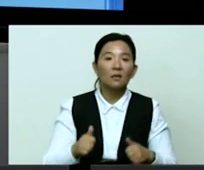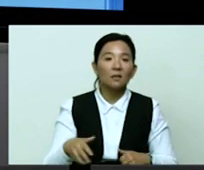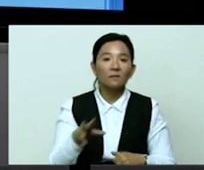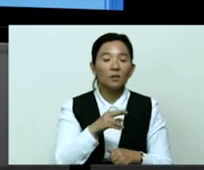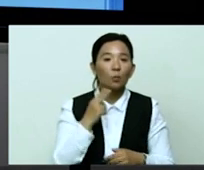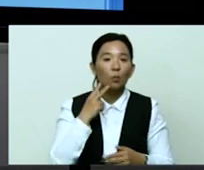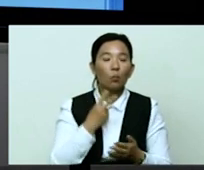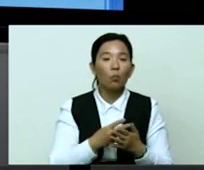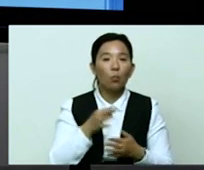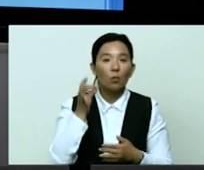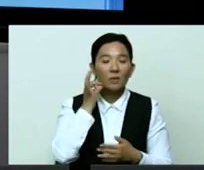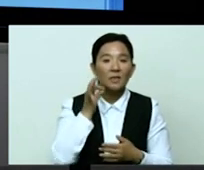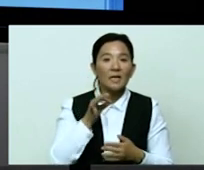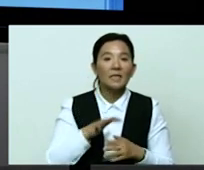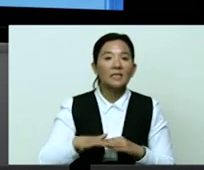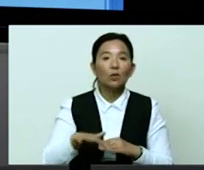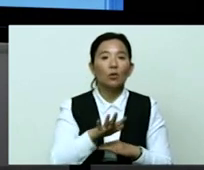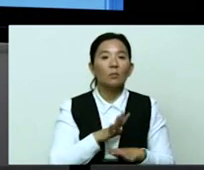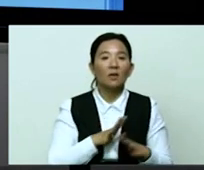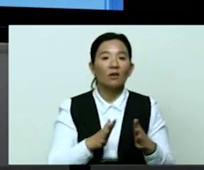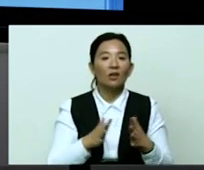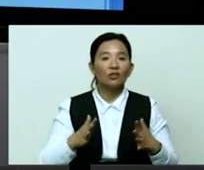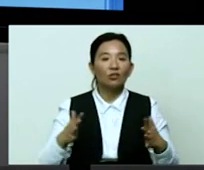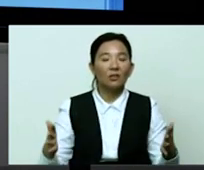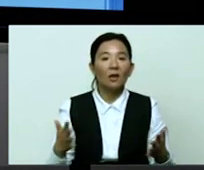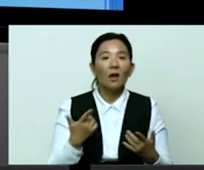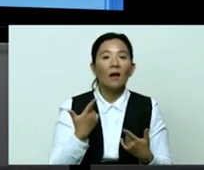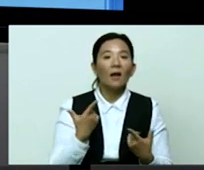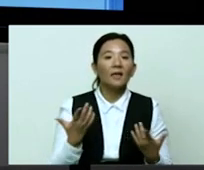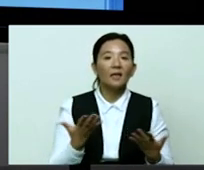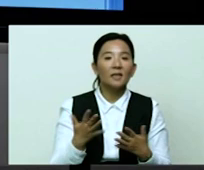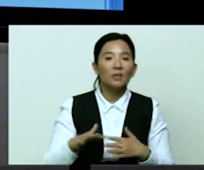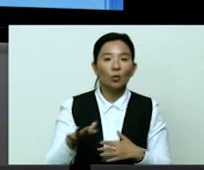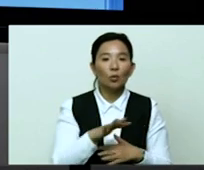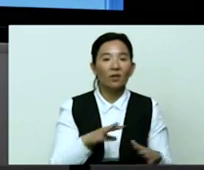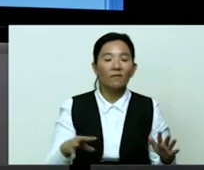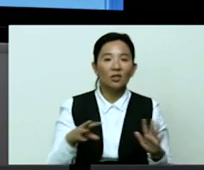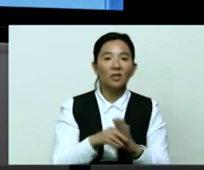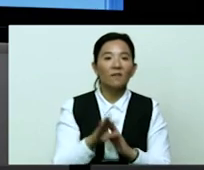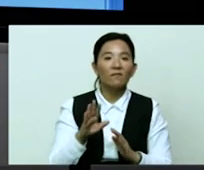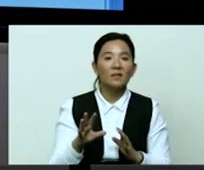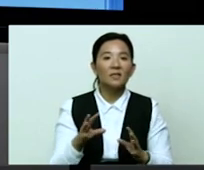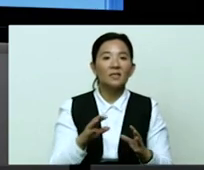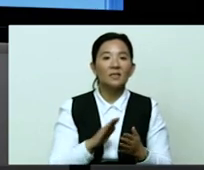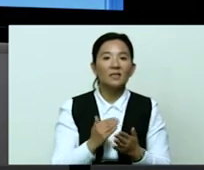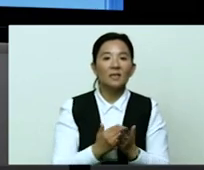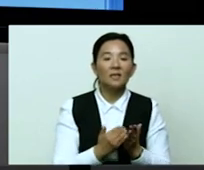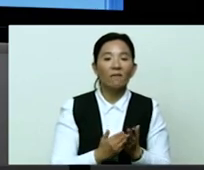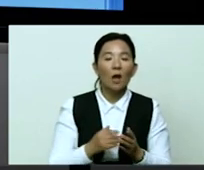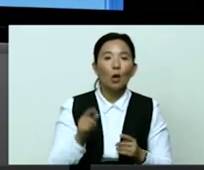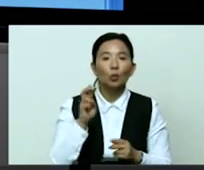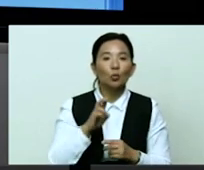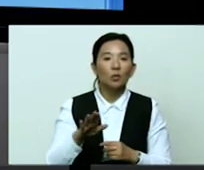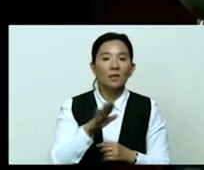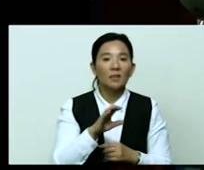помните, территория была расширена. Какие территории вошли в состав государства?